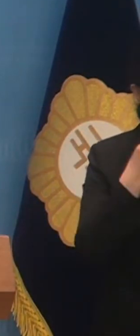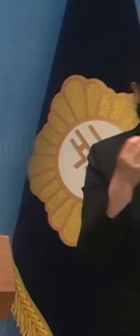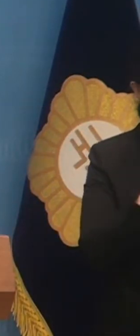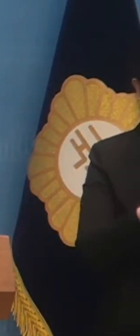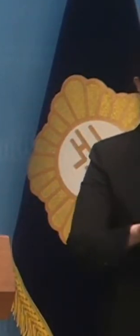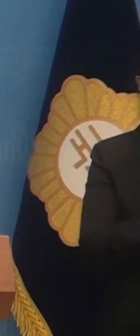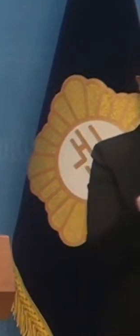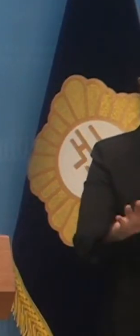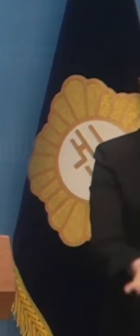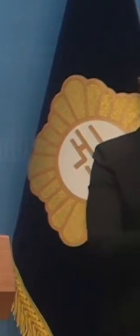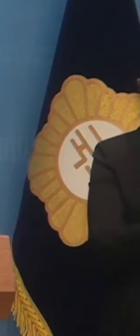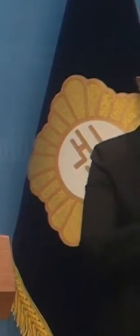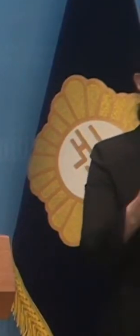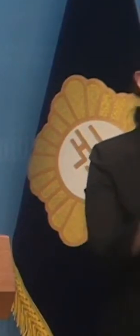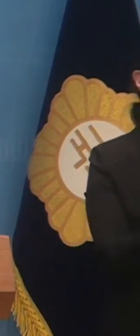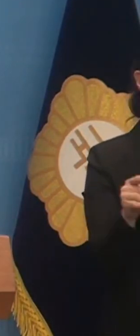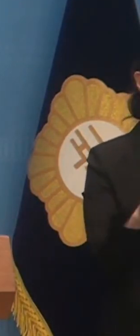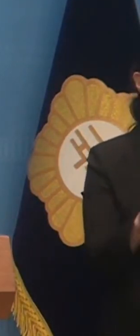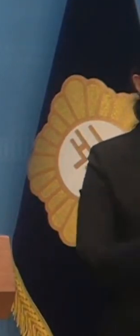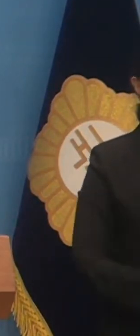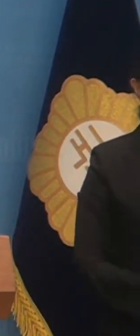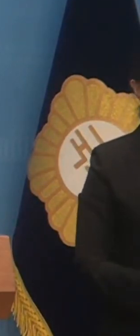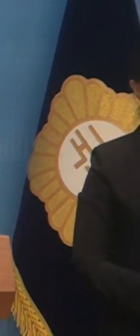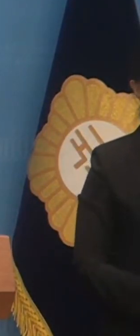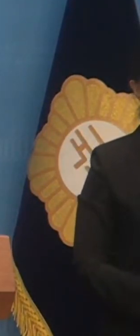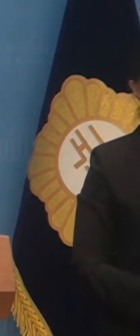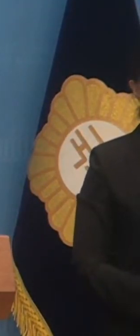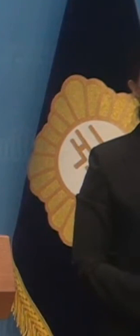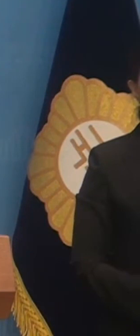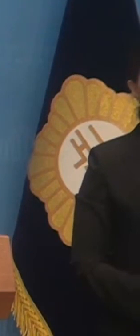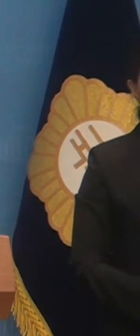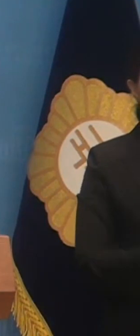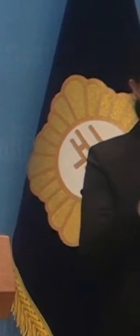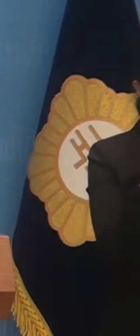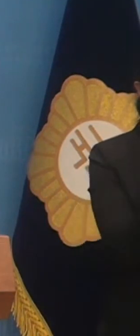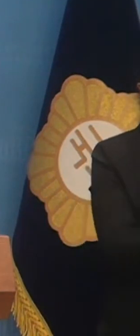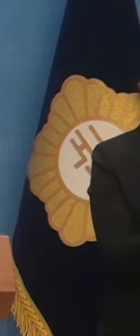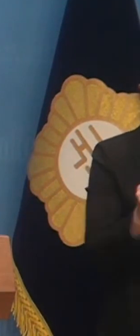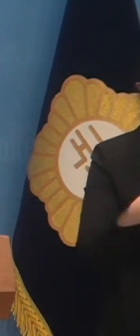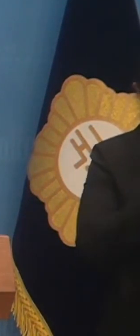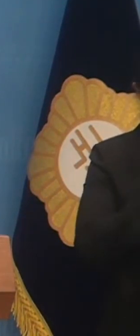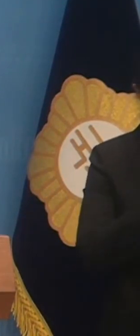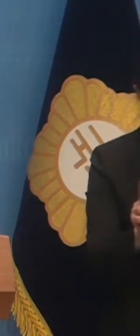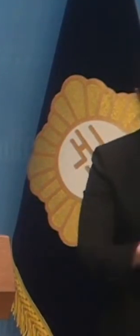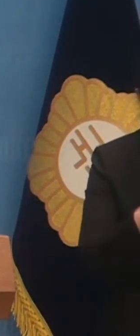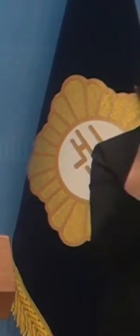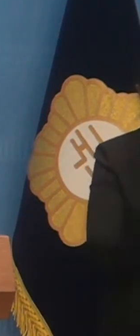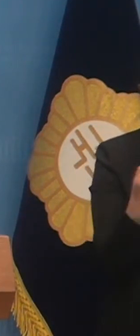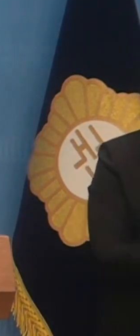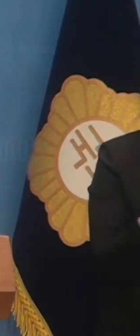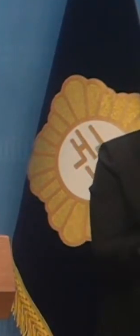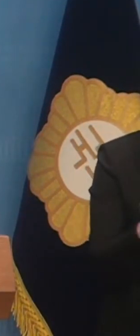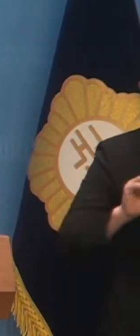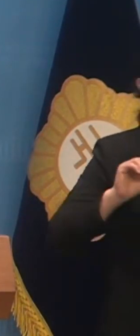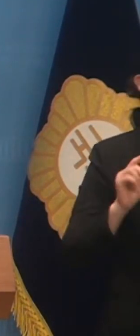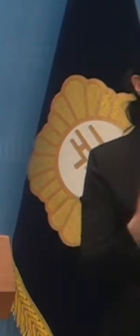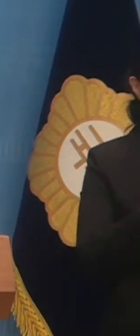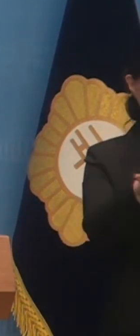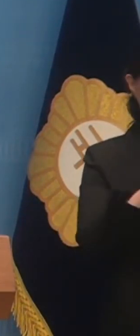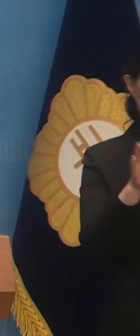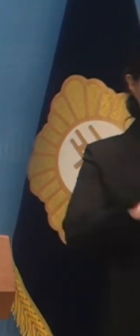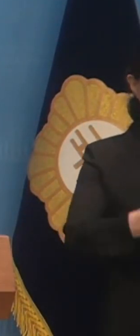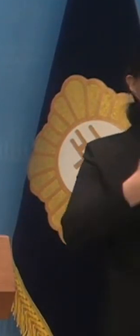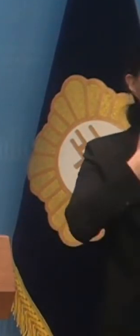독점 등 구조적 문제를 가리는 왜곡입니다. 자영업을 위협하는 건 최저임금이 아니라 시장의